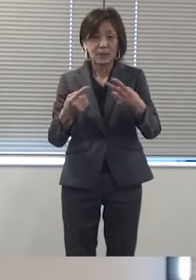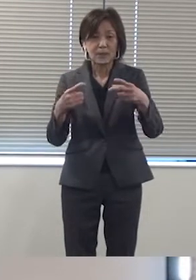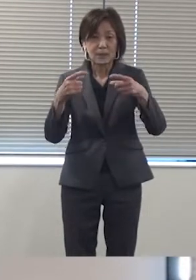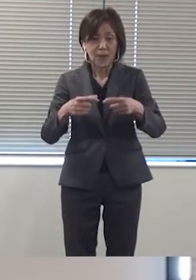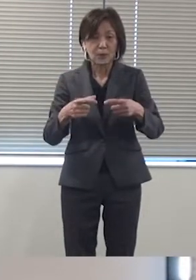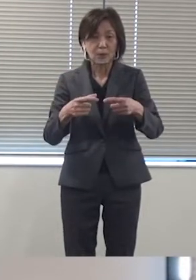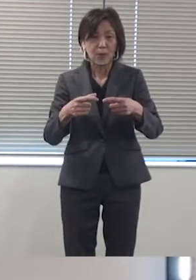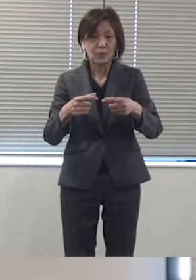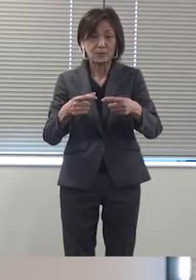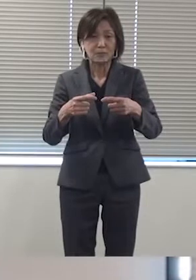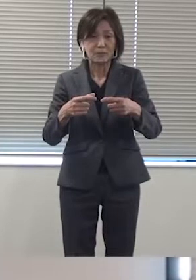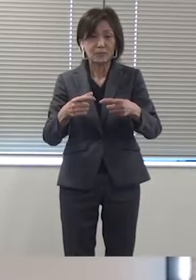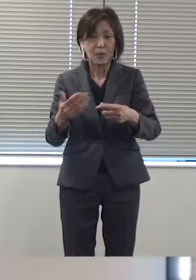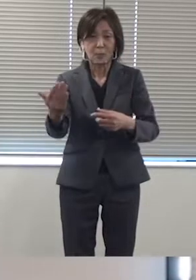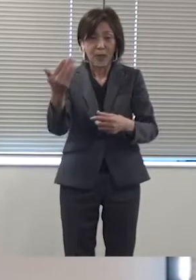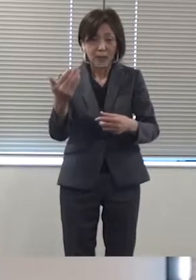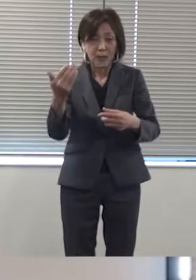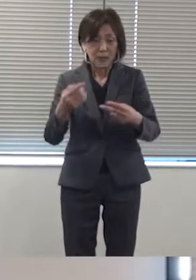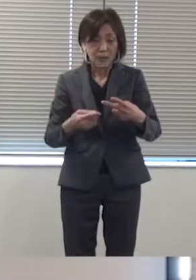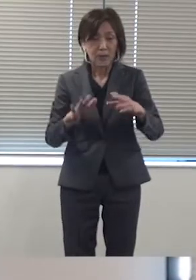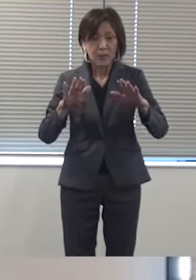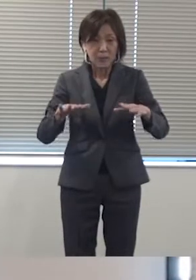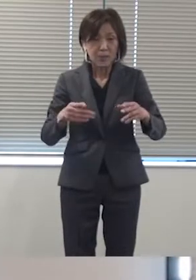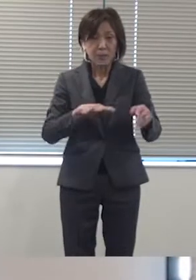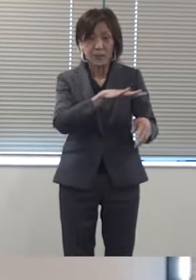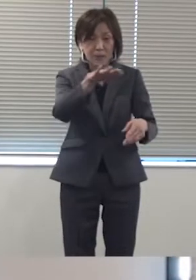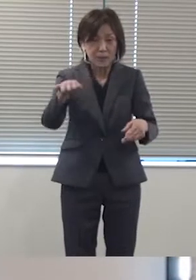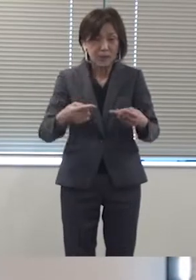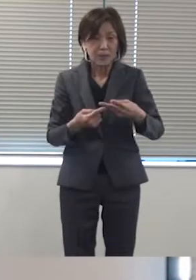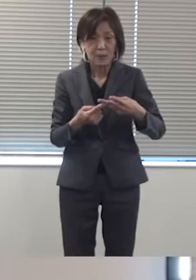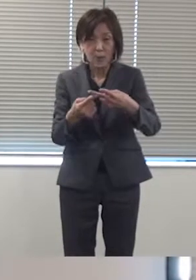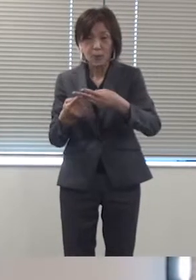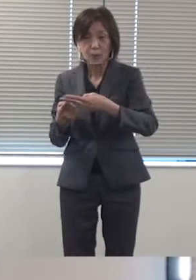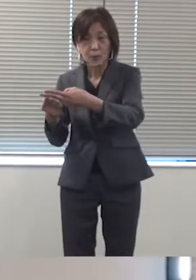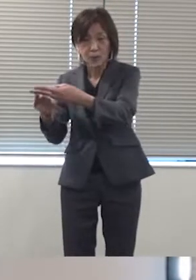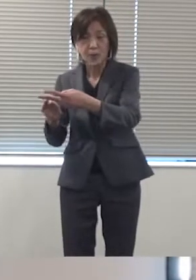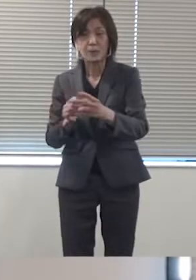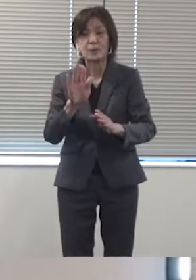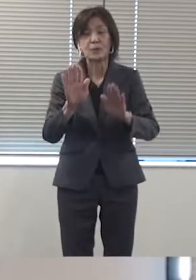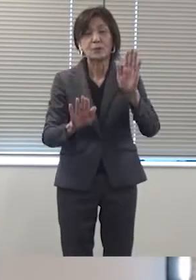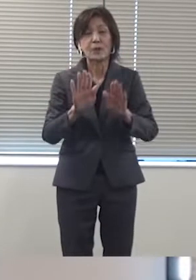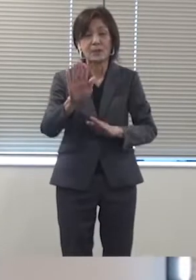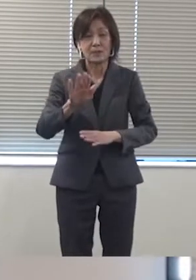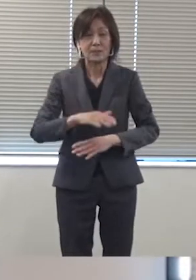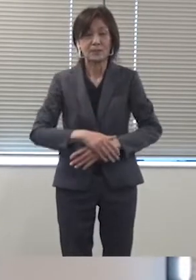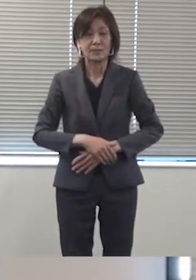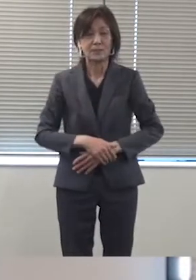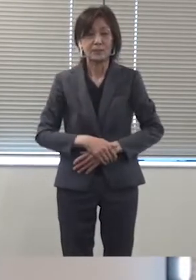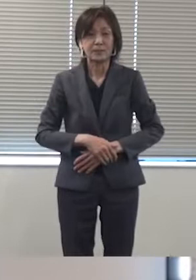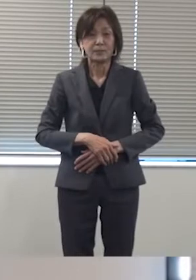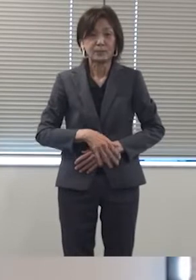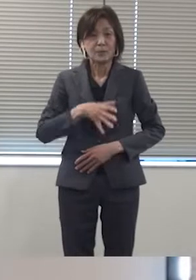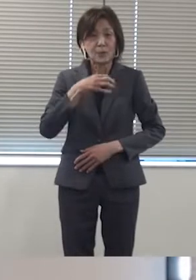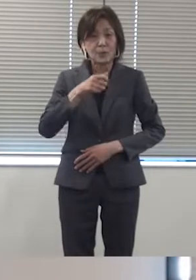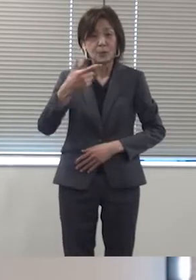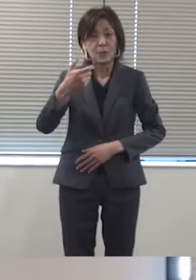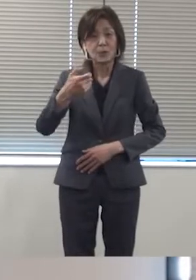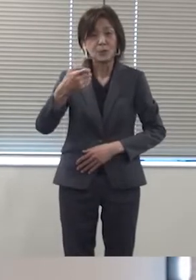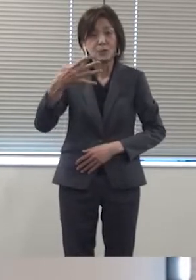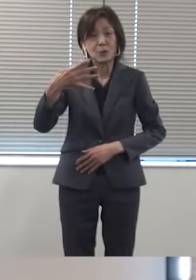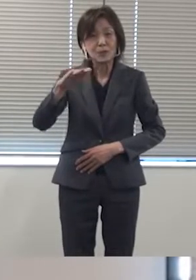ね、前倒しをしながら今お送りをしているところです。で、64歳以下